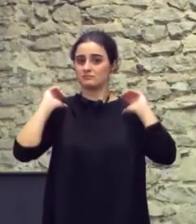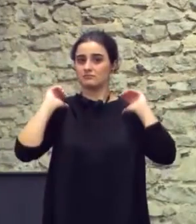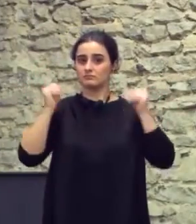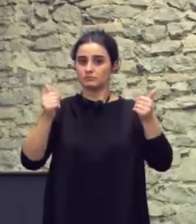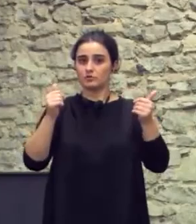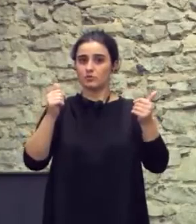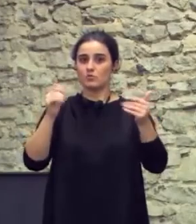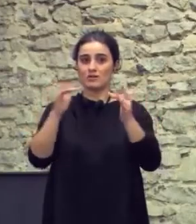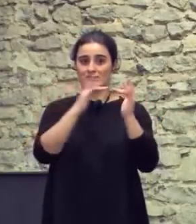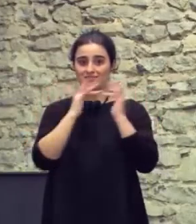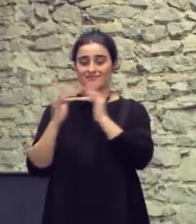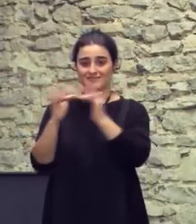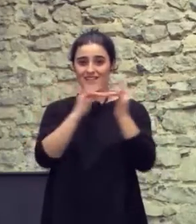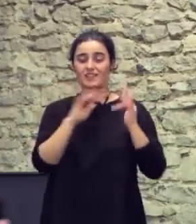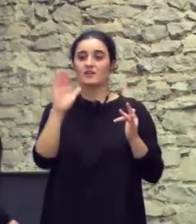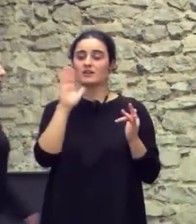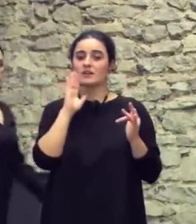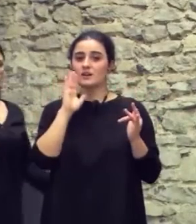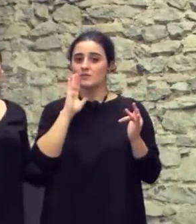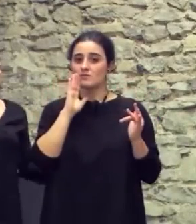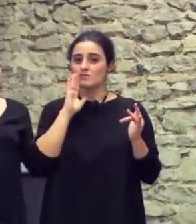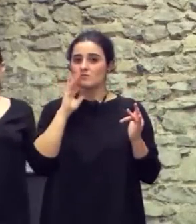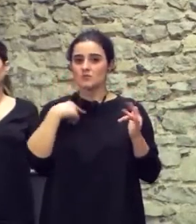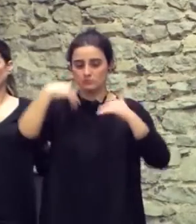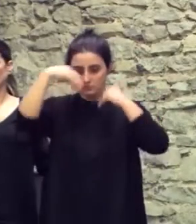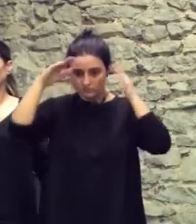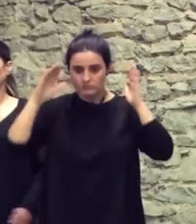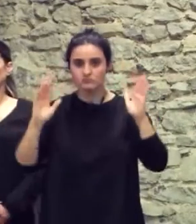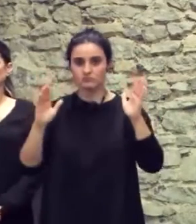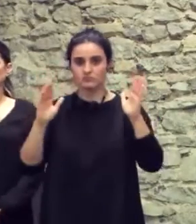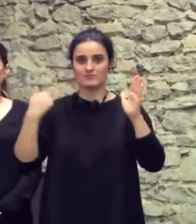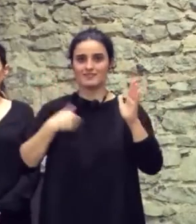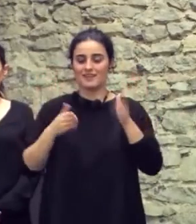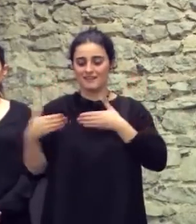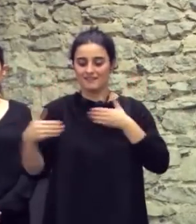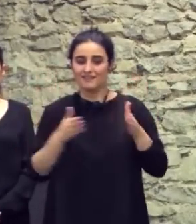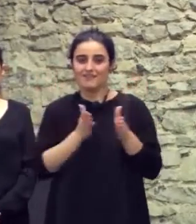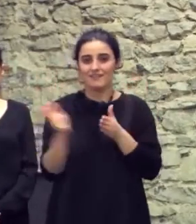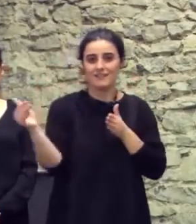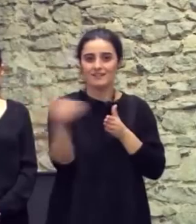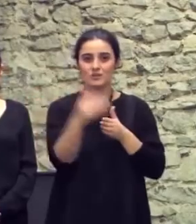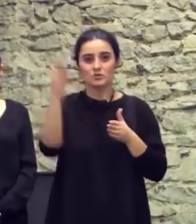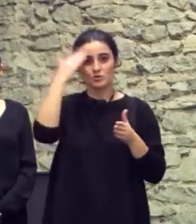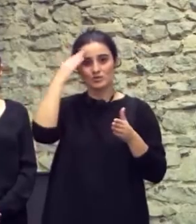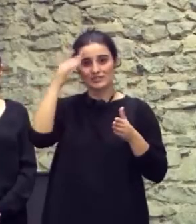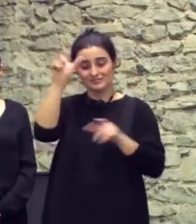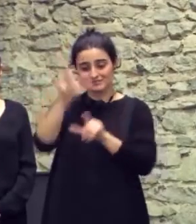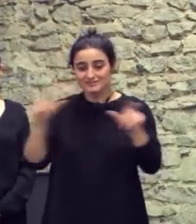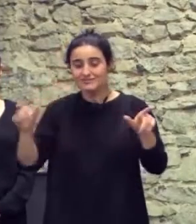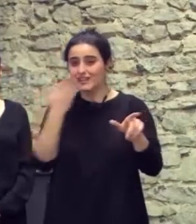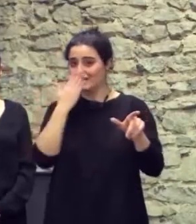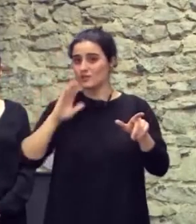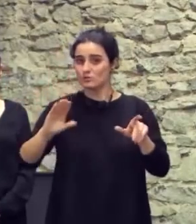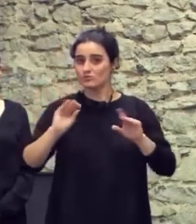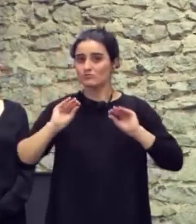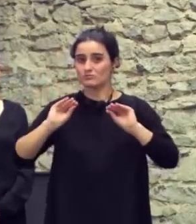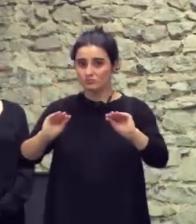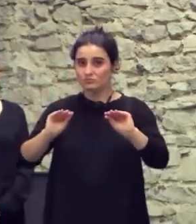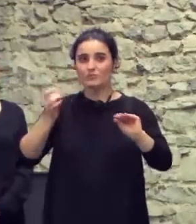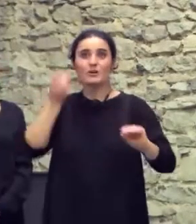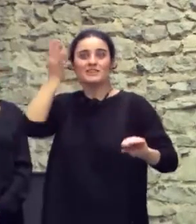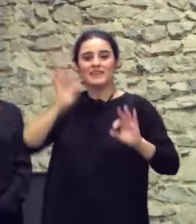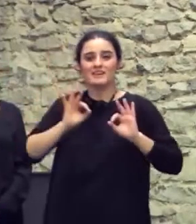interakzio horretan atentzioa jartzen eta desbideratzen dugunean begirada hori sujeto konkretuen portaeraren